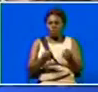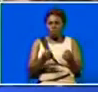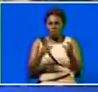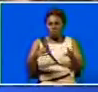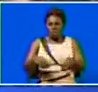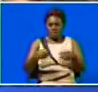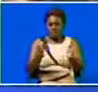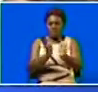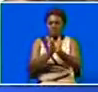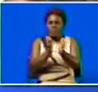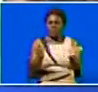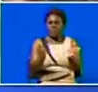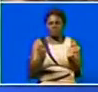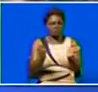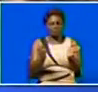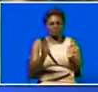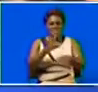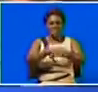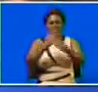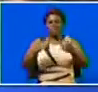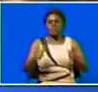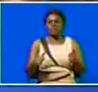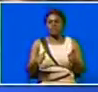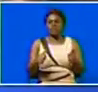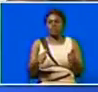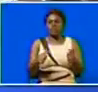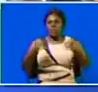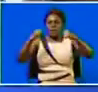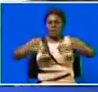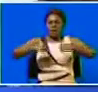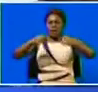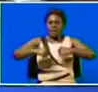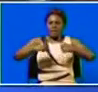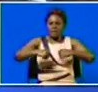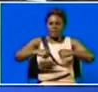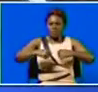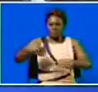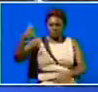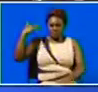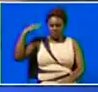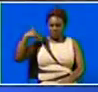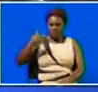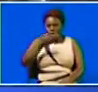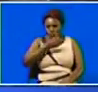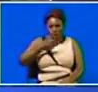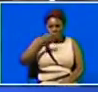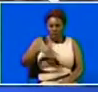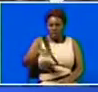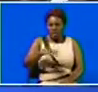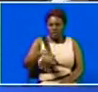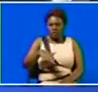watapatia wananchi haionekani. Road marshal tulisikizana kuanzia Kainuku mpaka penye mafuta inatolewa ndani ya